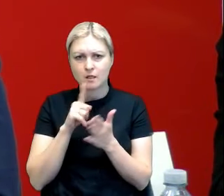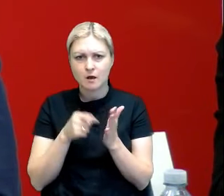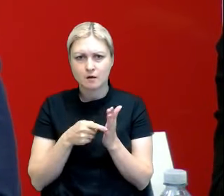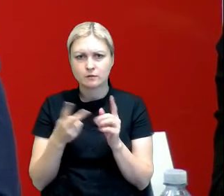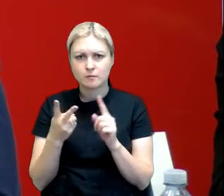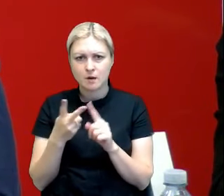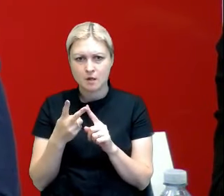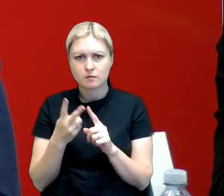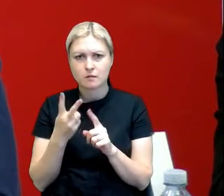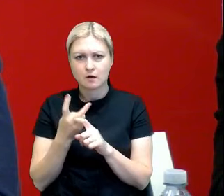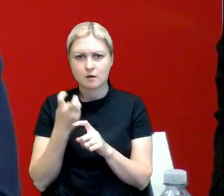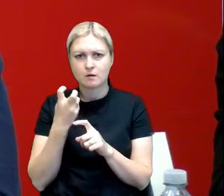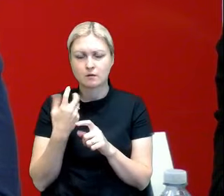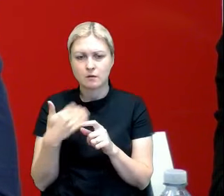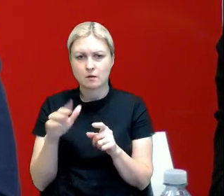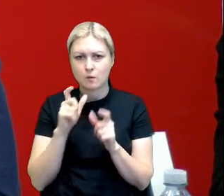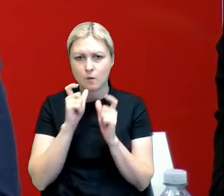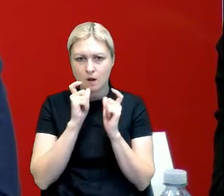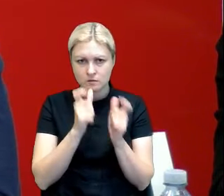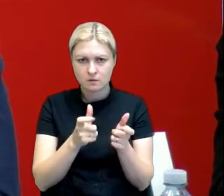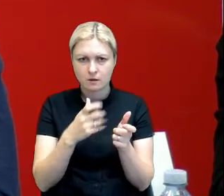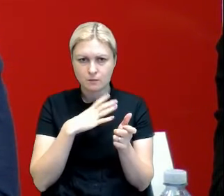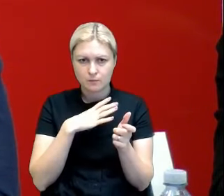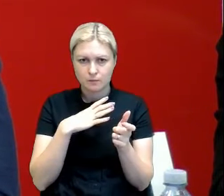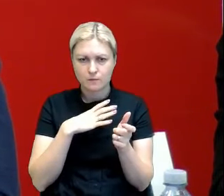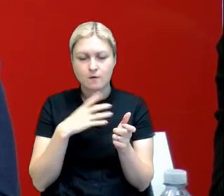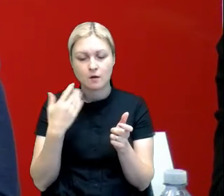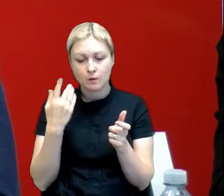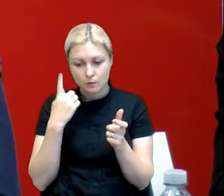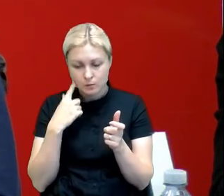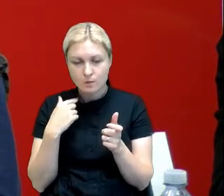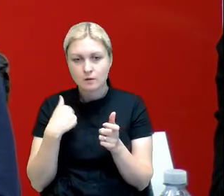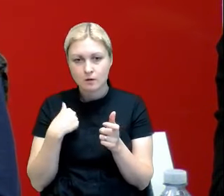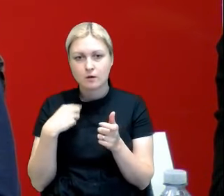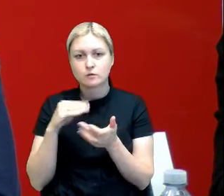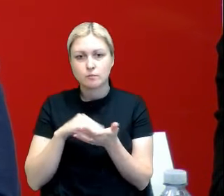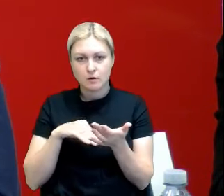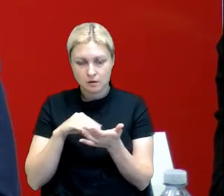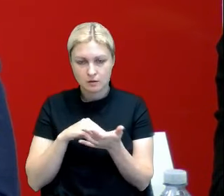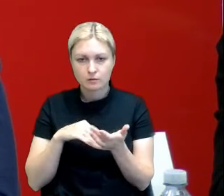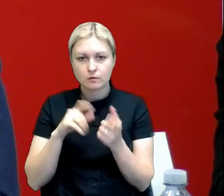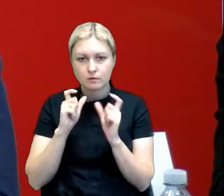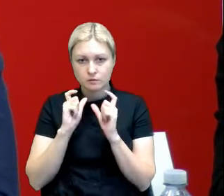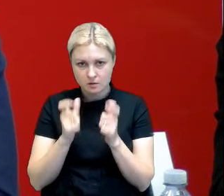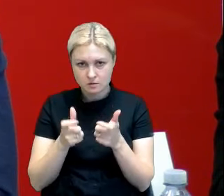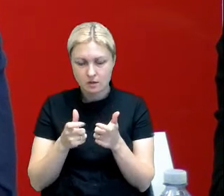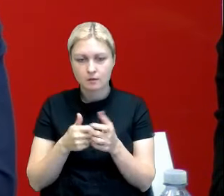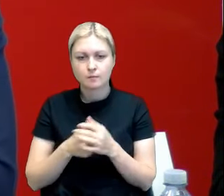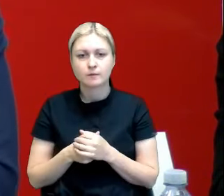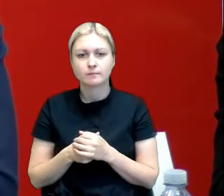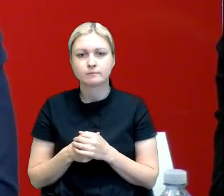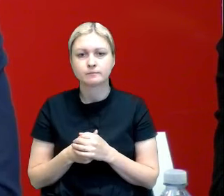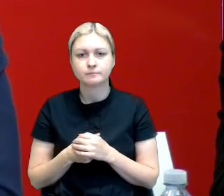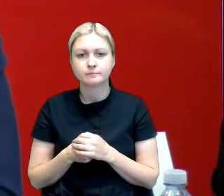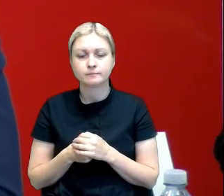kartą mes į jį atsakėm bet jeigu jūs pageidaujat aš pakartosiu atsakymus a